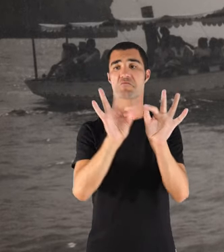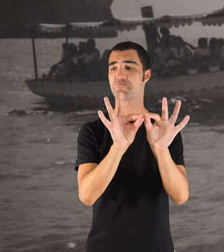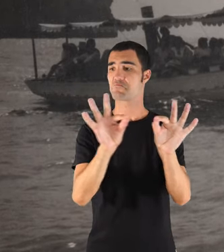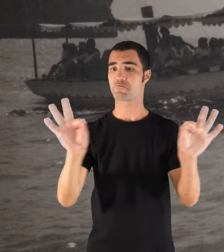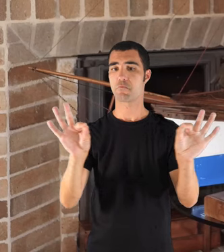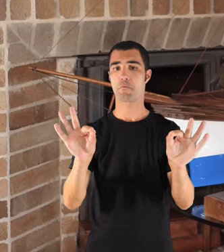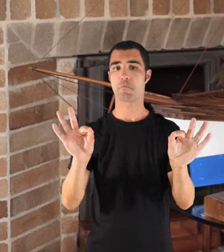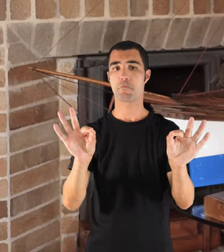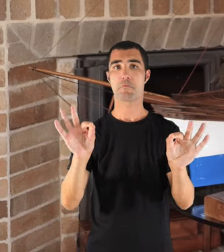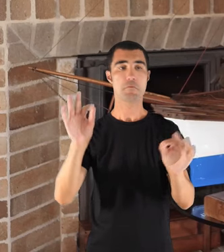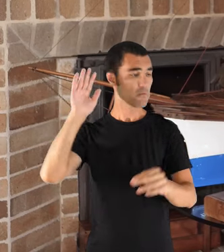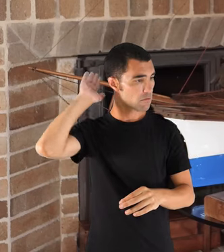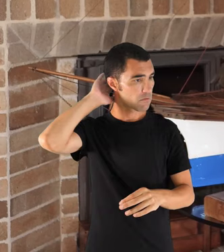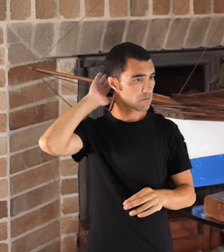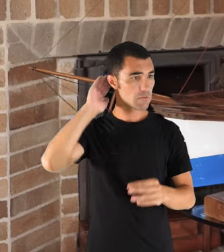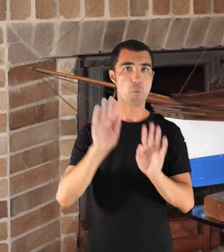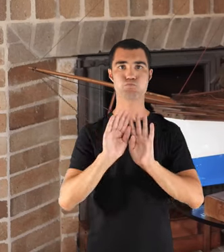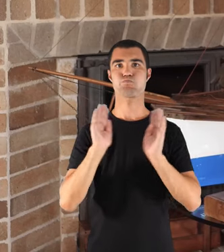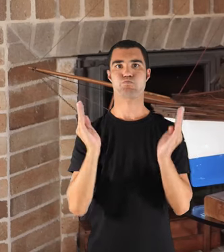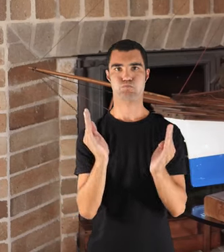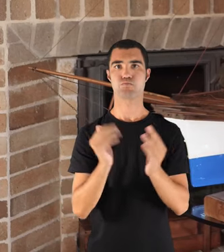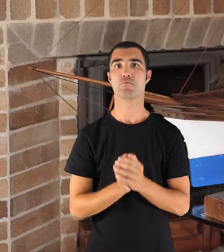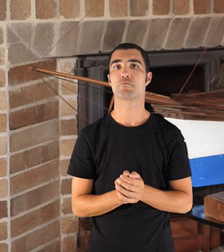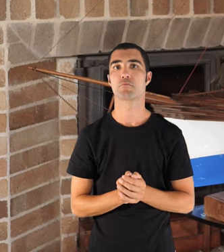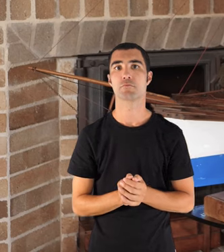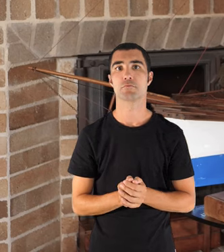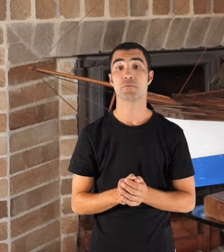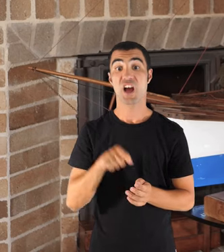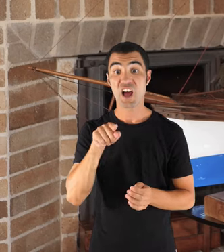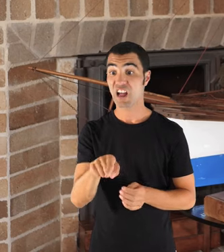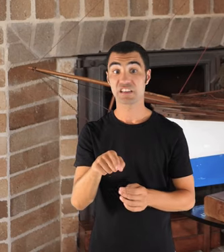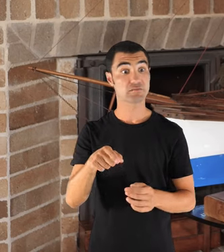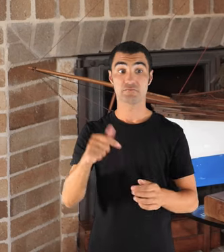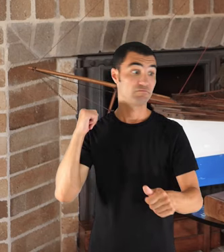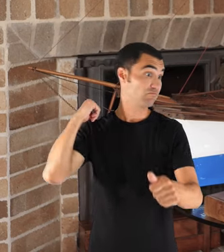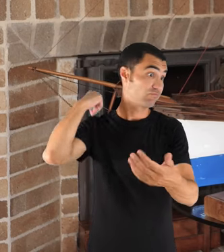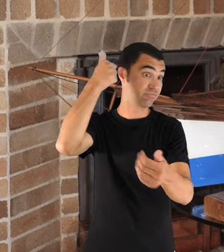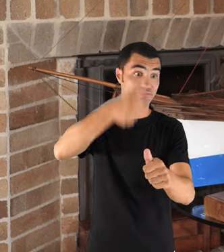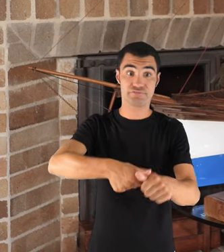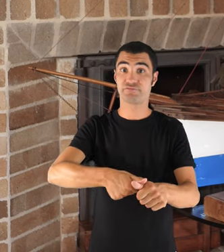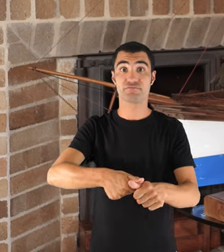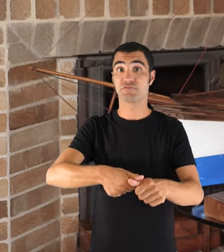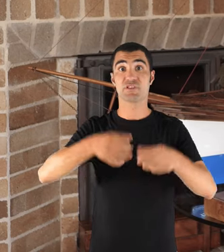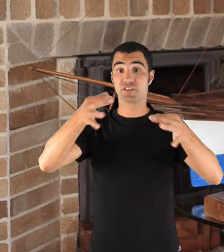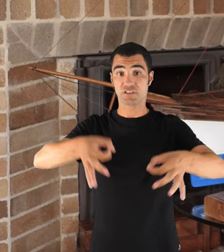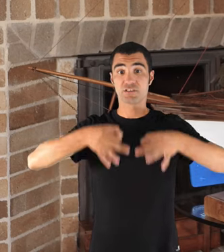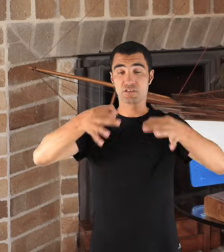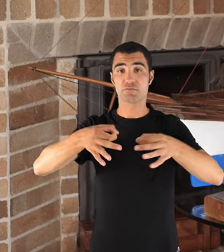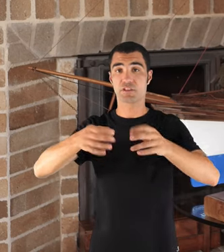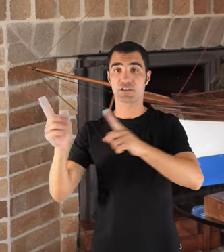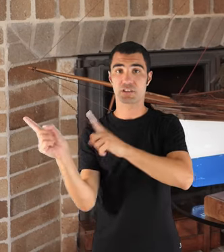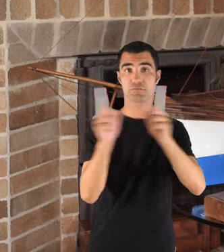redona que sempre s'havia dedicat anteriorment en el